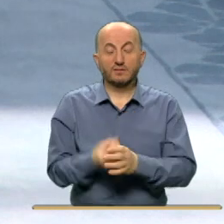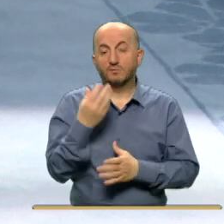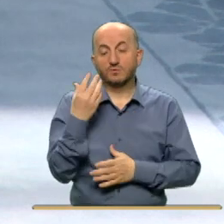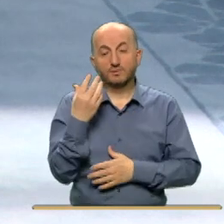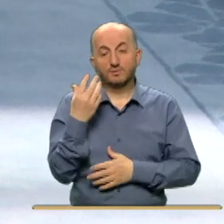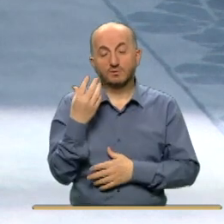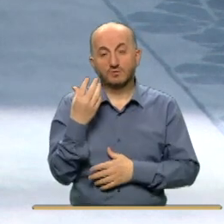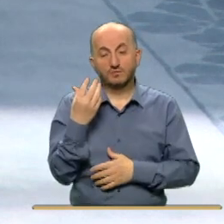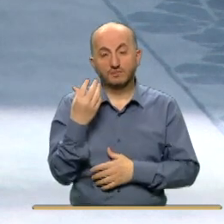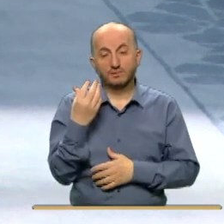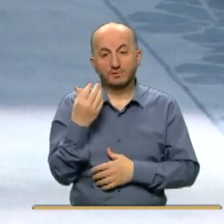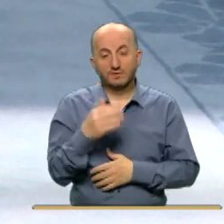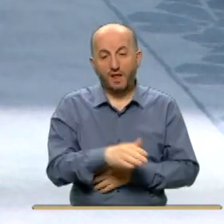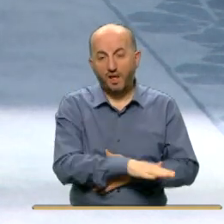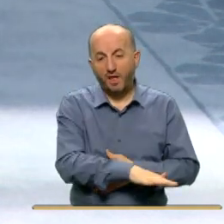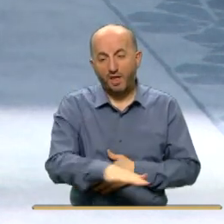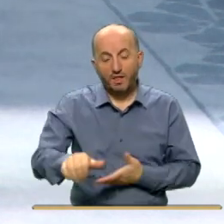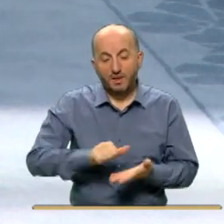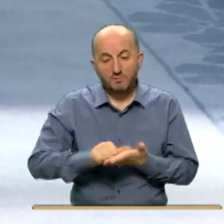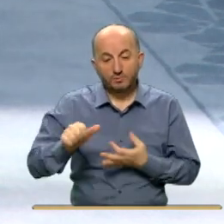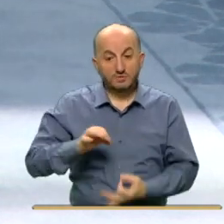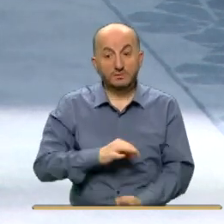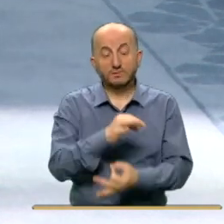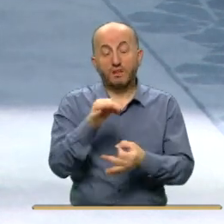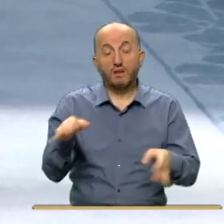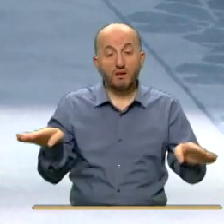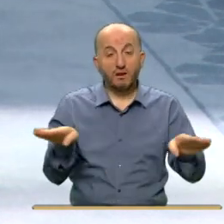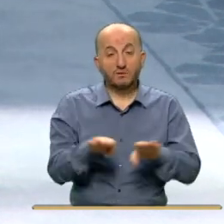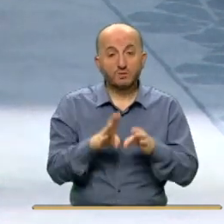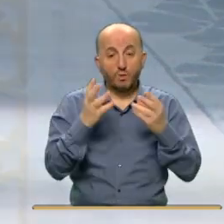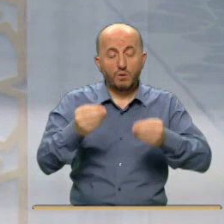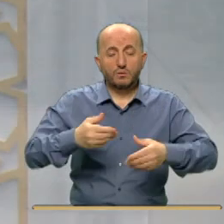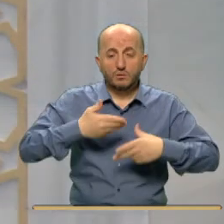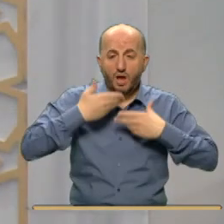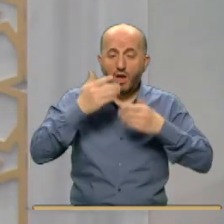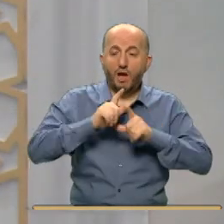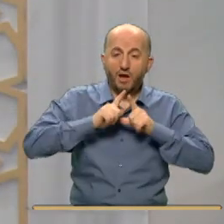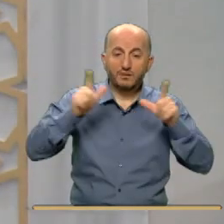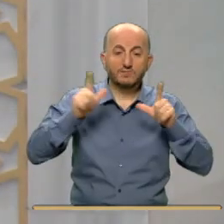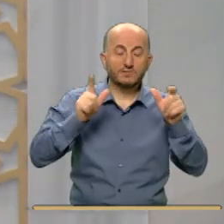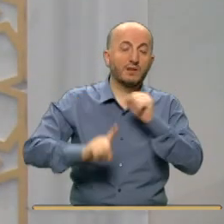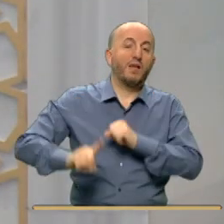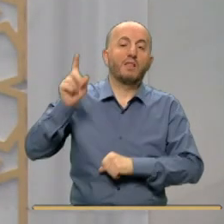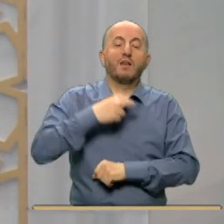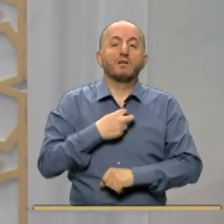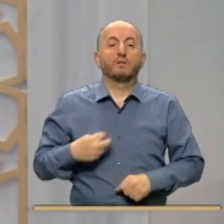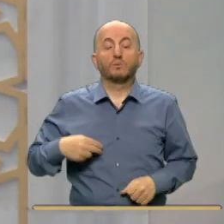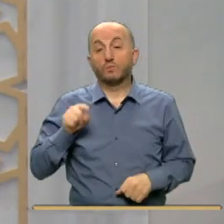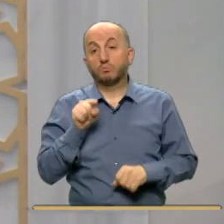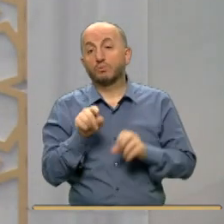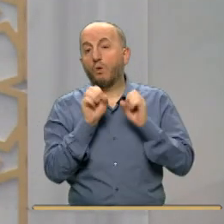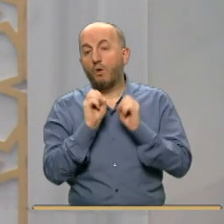açısından yatay düzlemde bütün insanlığın eşit olduğunu haykırır Kur'an-ı Kerim. Ve Allah Resulü bunu öğretir.